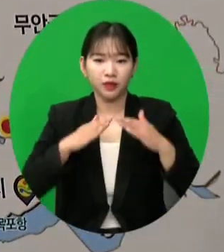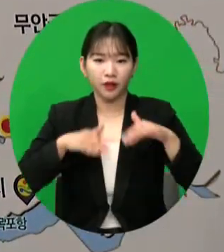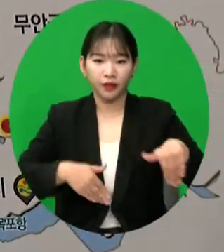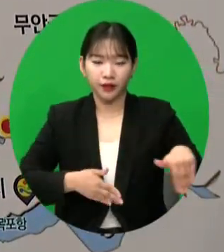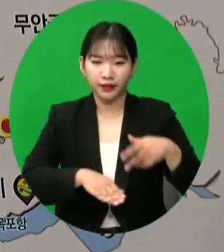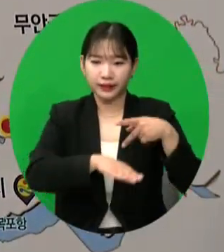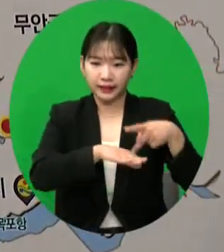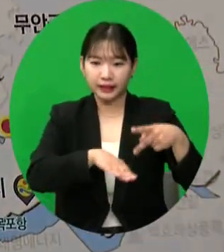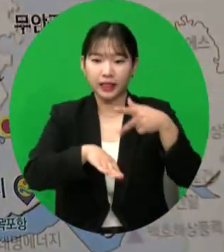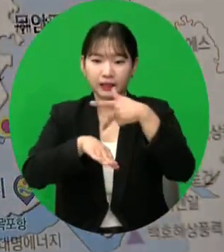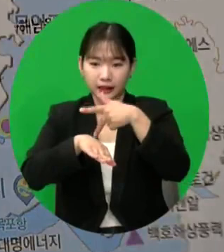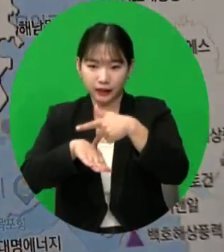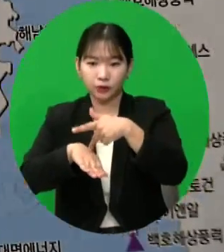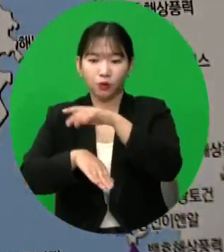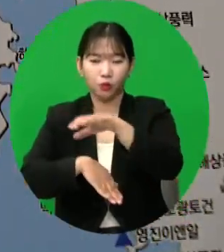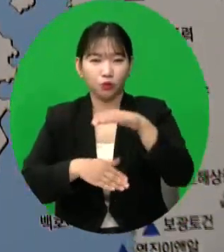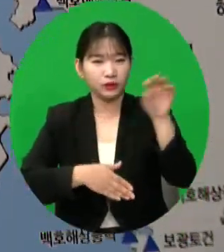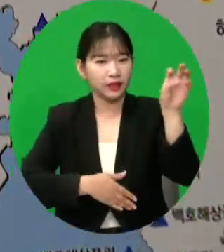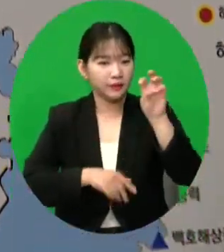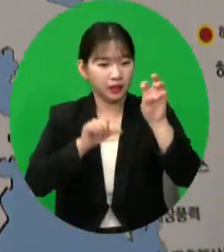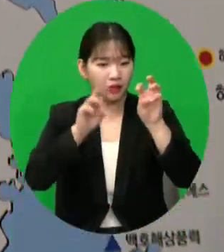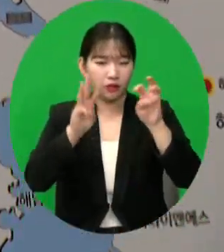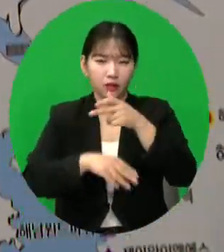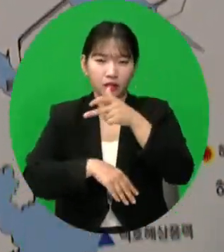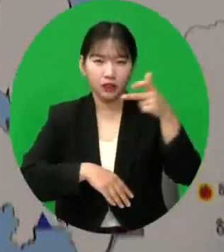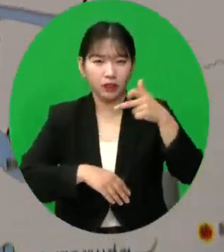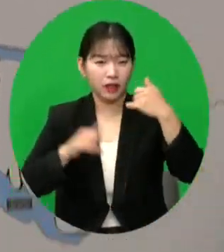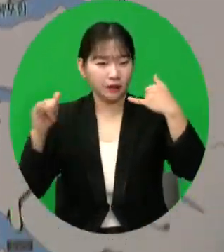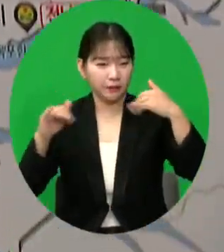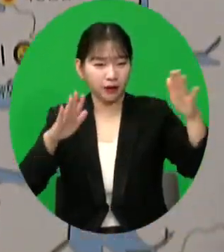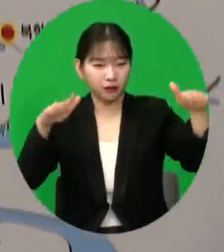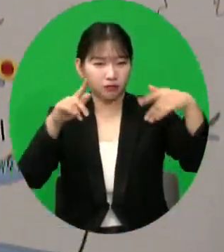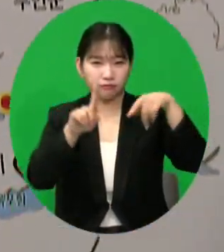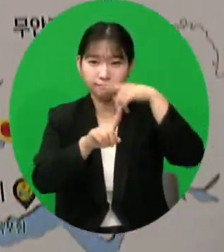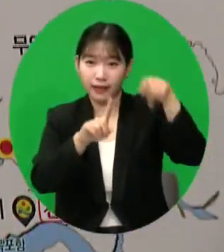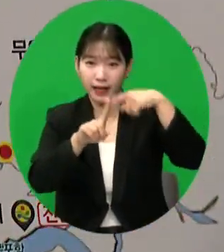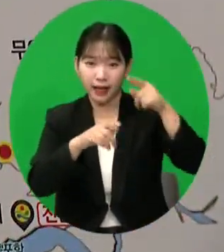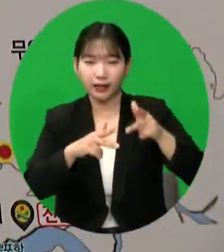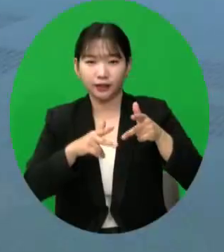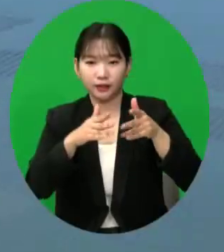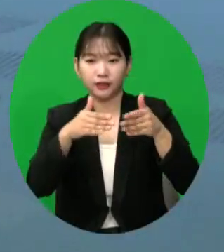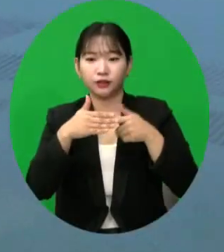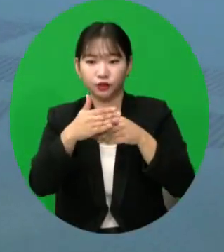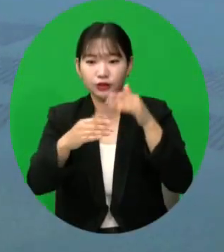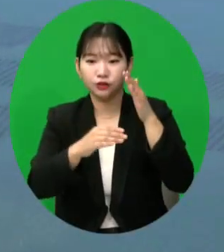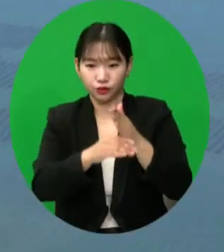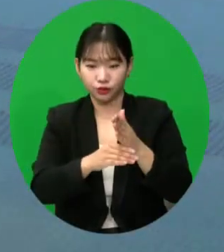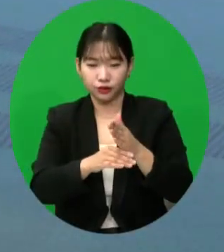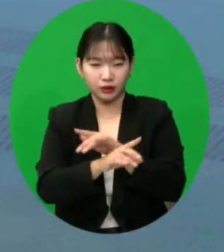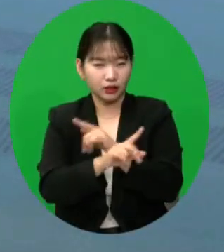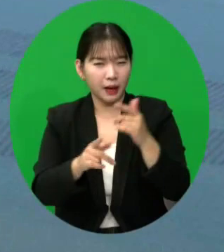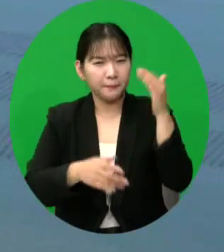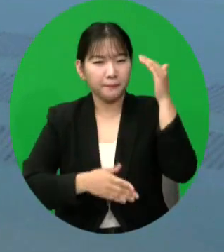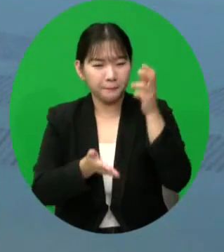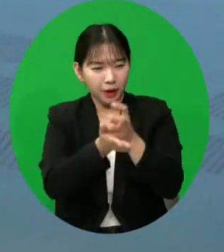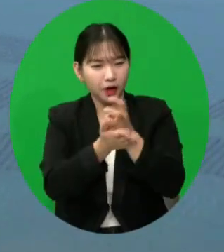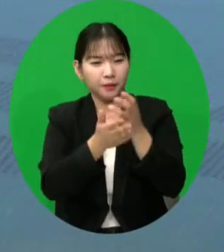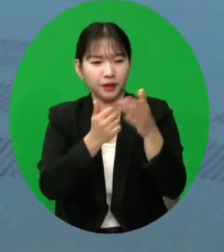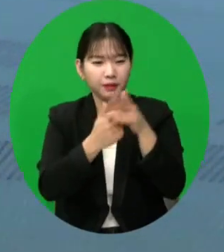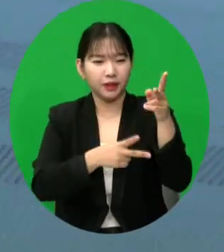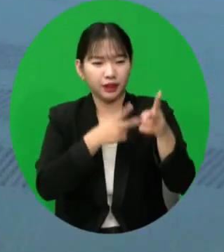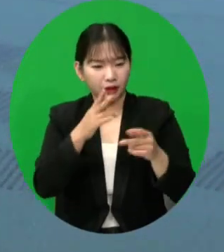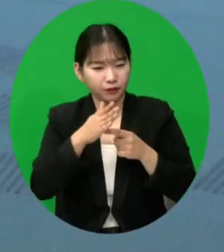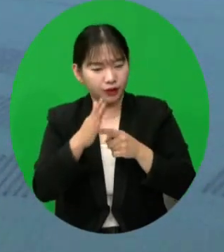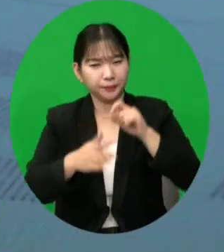전라남도는 신안과 진도 등의 30기가와트 규모의 해상풍력 사업을 추진하고 있습니다. 하지만 각종 규제들로 인해 사업